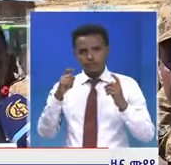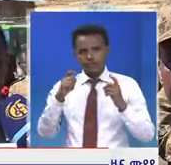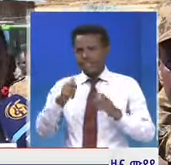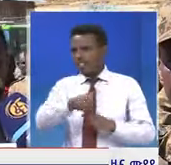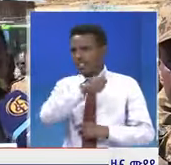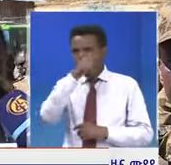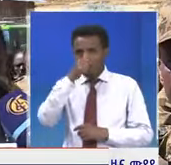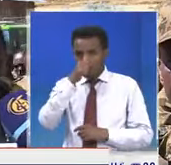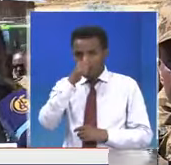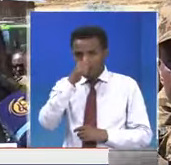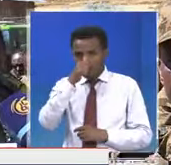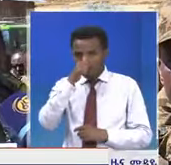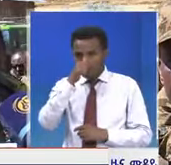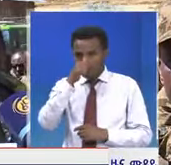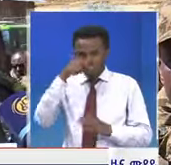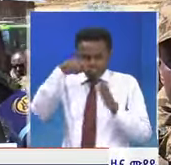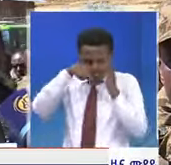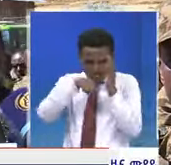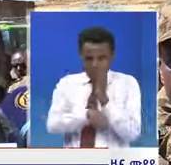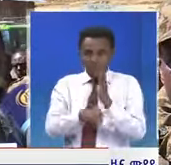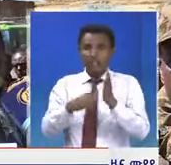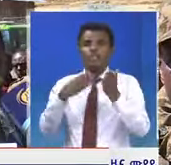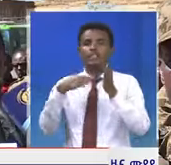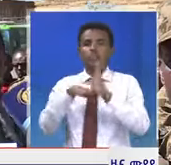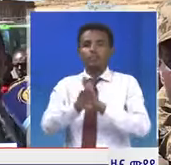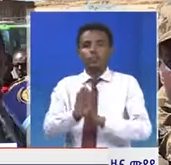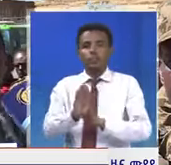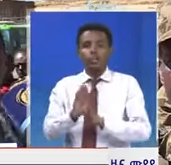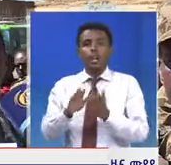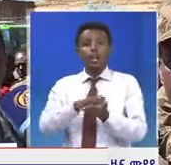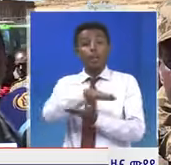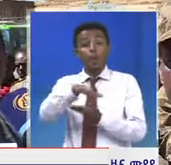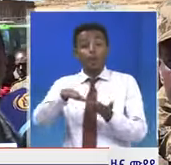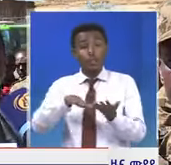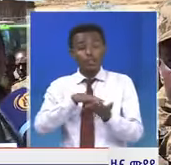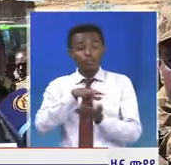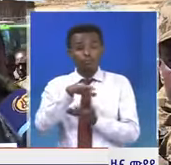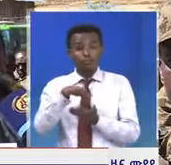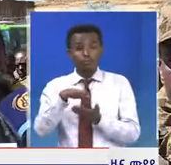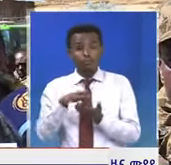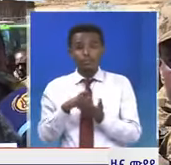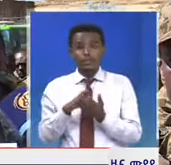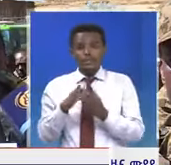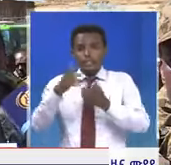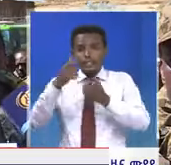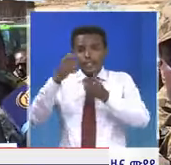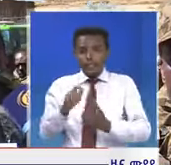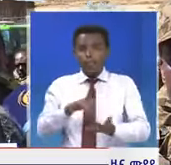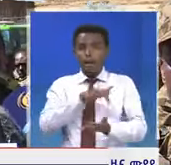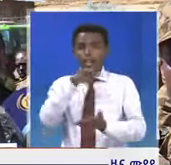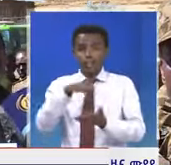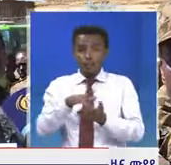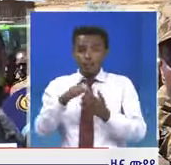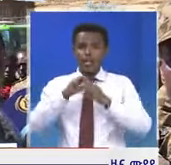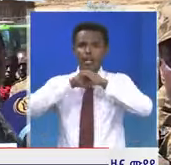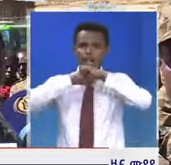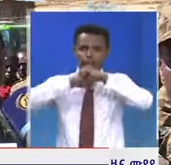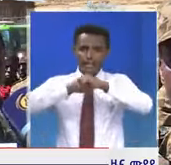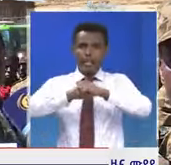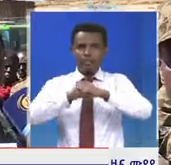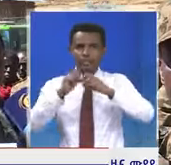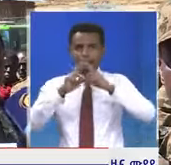ኢትዮጵያን እስከ ጥልቀት ገብቶ ለመወረር ስበት ማዕከሉን ለመከላከል